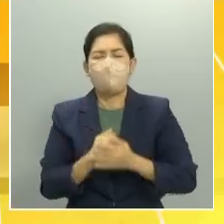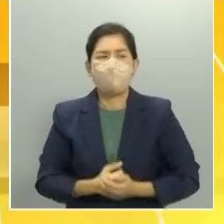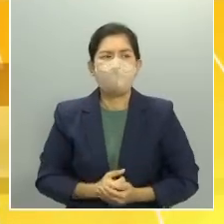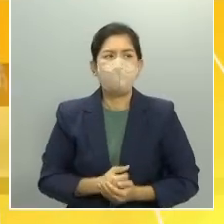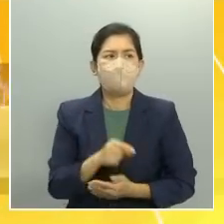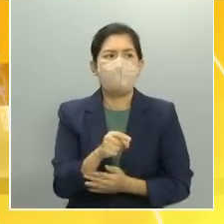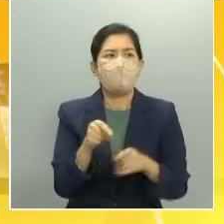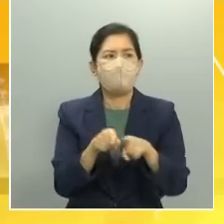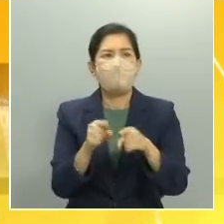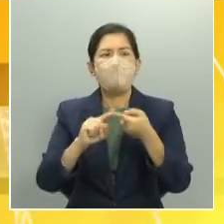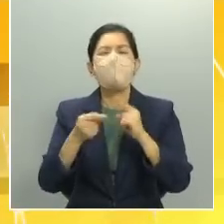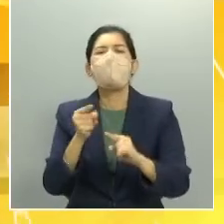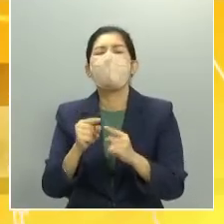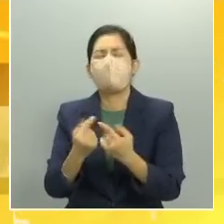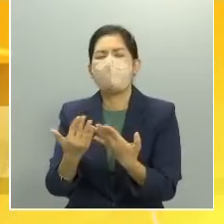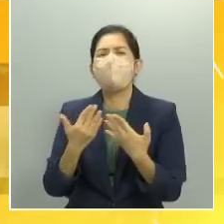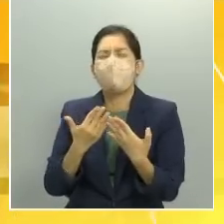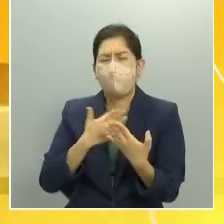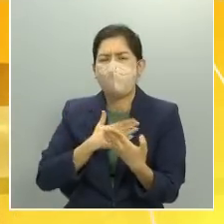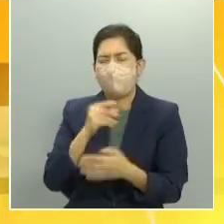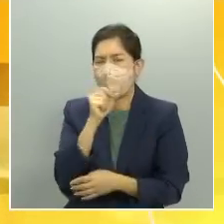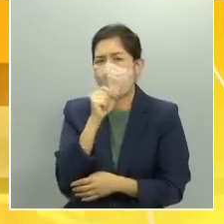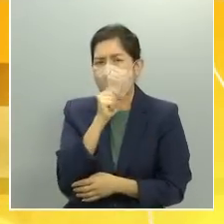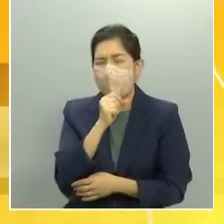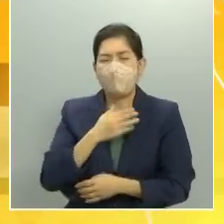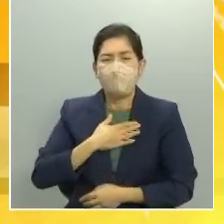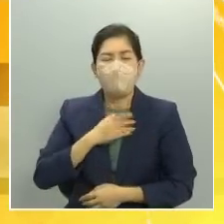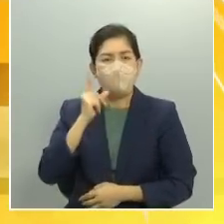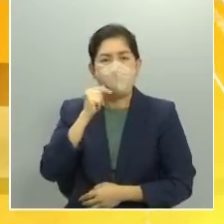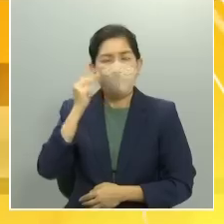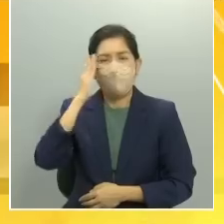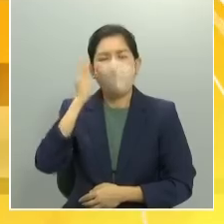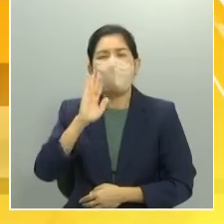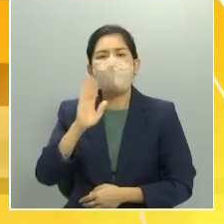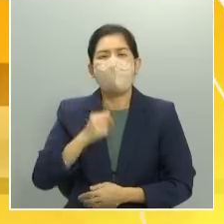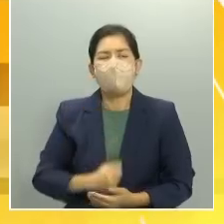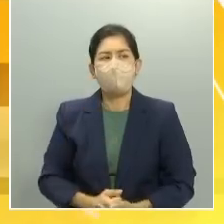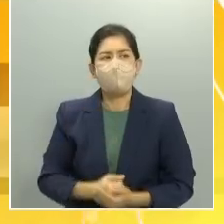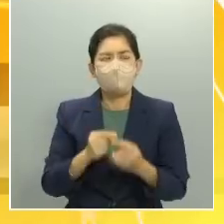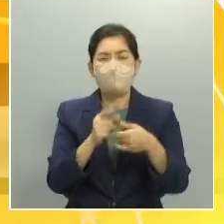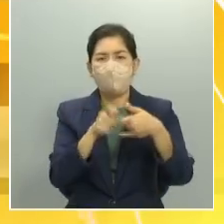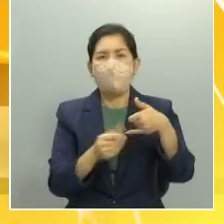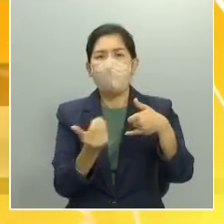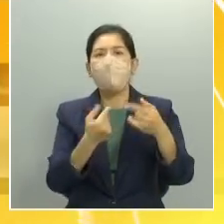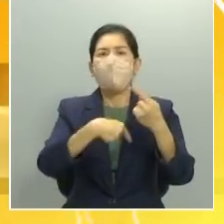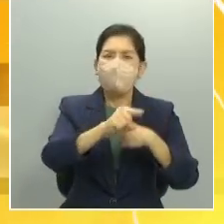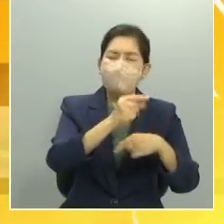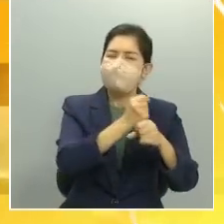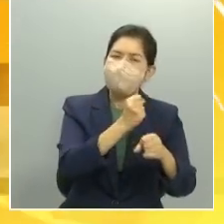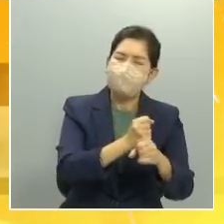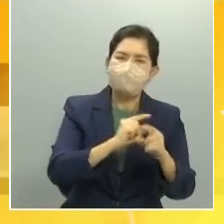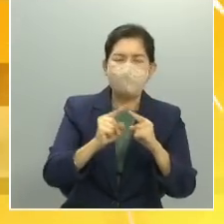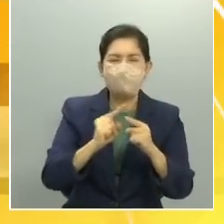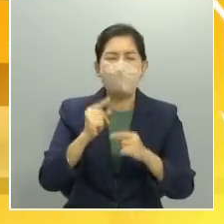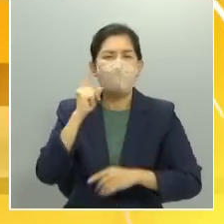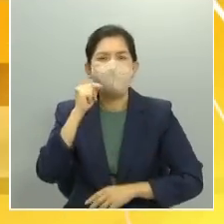กรงใจกันมาช่วยกันแล้วก็มาร้องไม่รู้ค่ะเพราะว่าปกติร้องที่ไหนก็จะไม่ค่อยถามเพราะว่าร้องหล